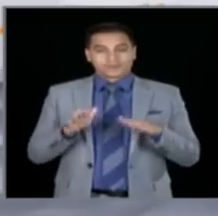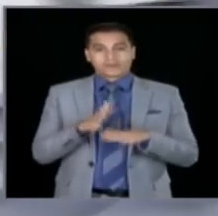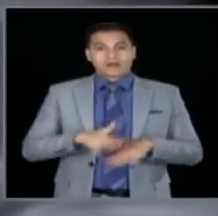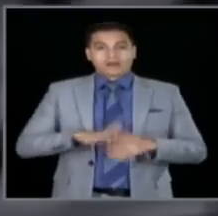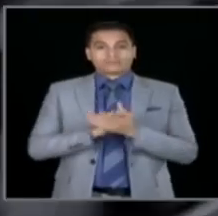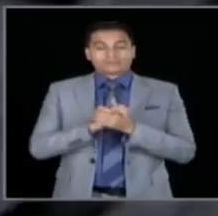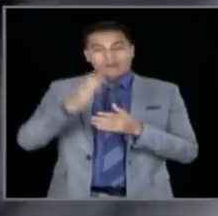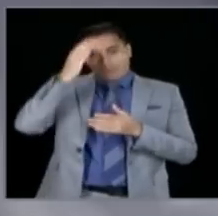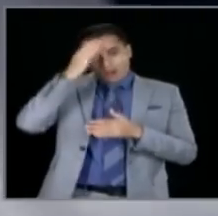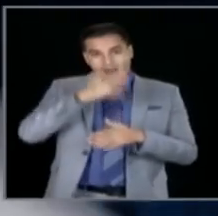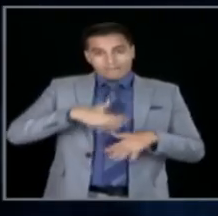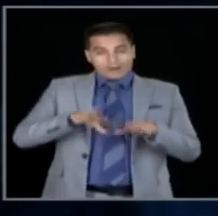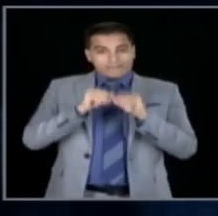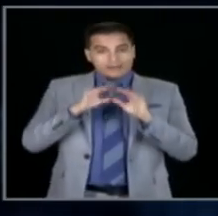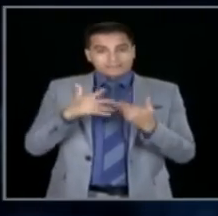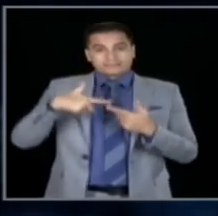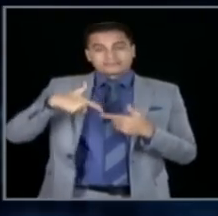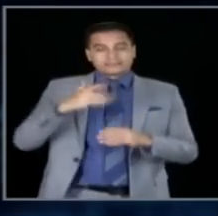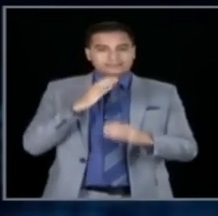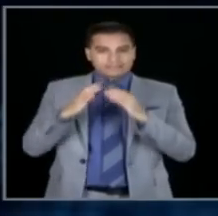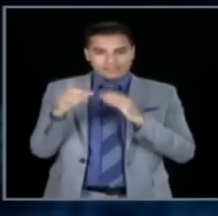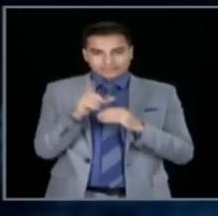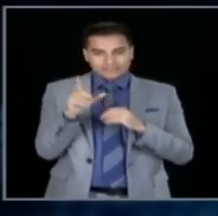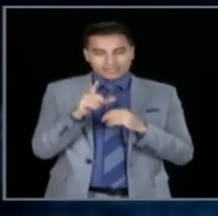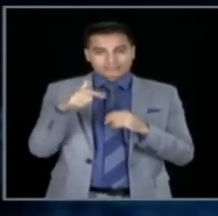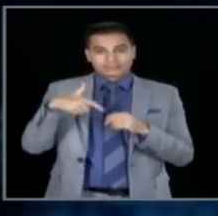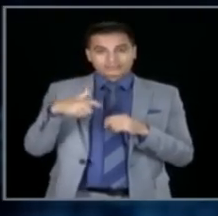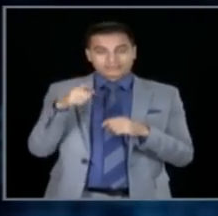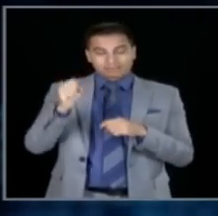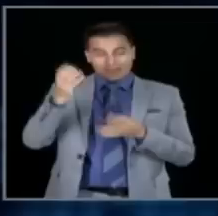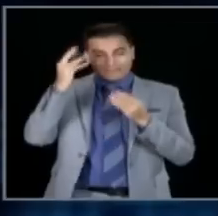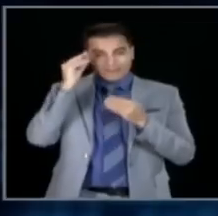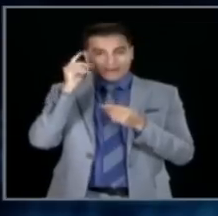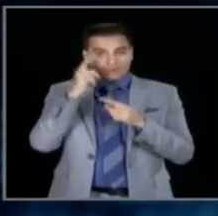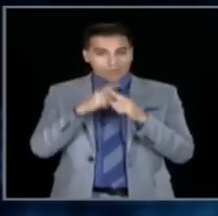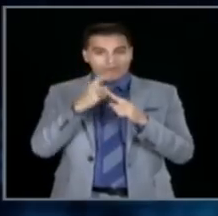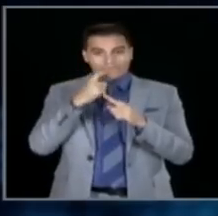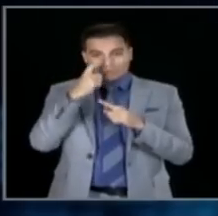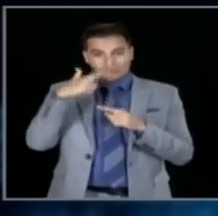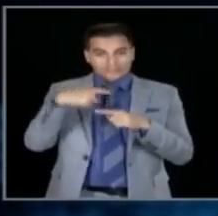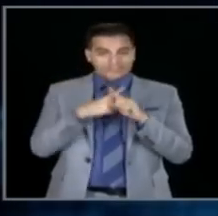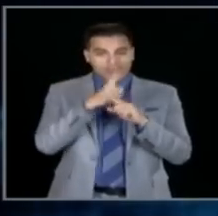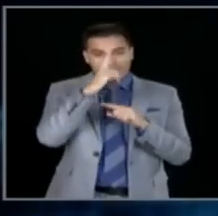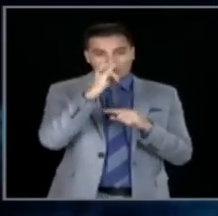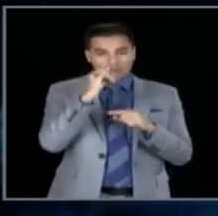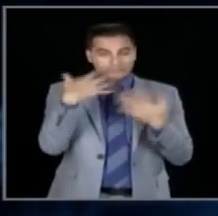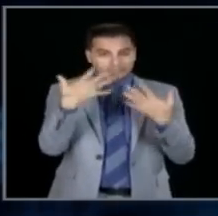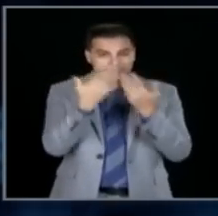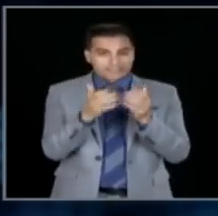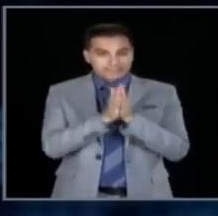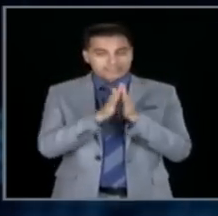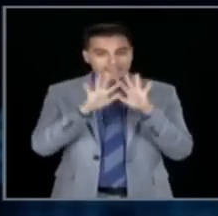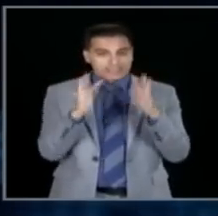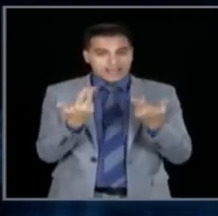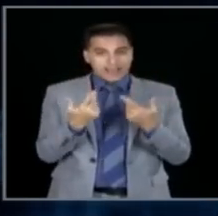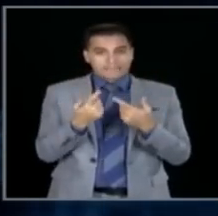وبكده أصحابنا العباقرة جمعوا 60 نقطة في فقرة المعرفة والفنون، وكل نقطة ب 1500 جنيه